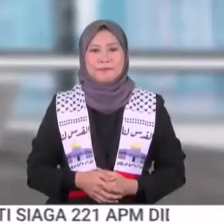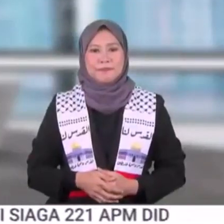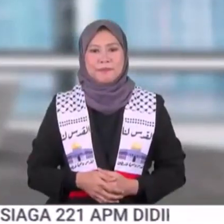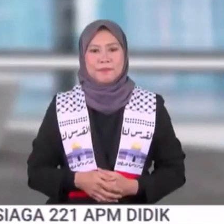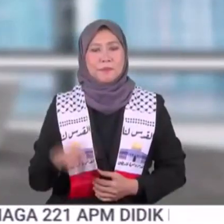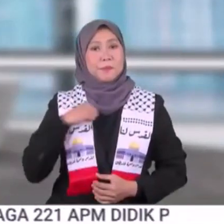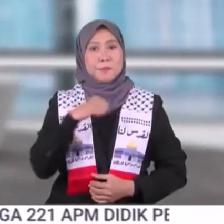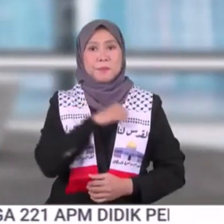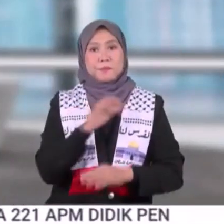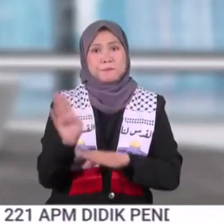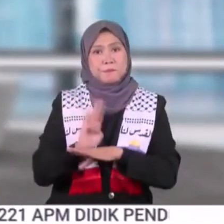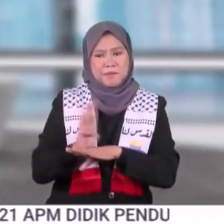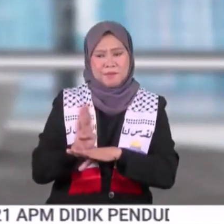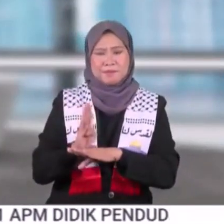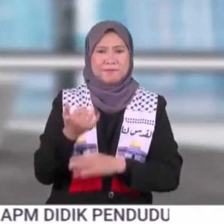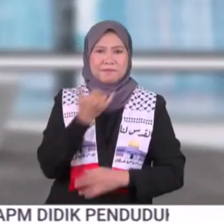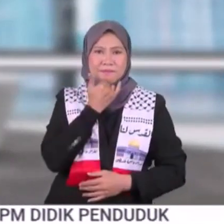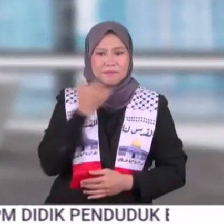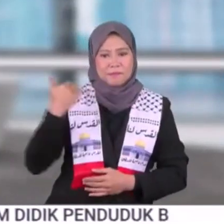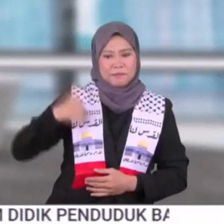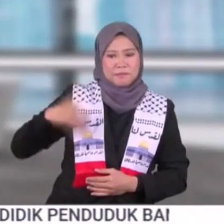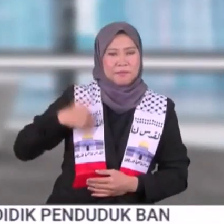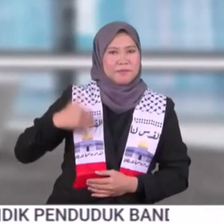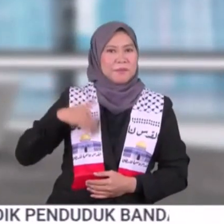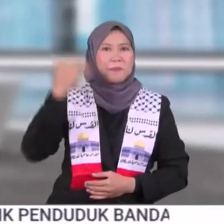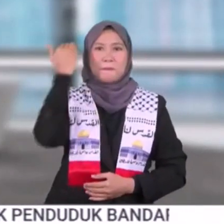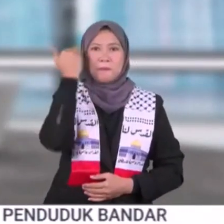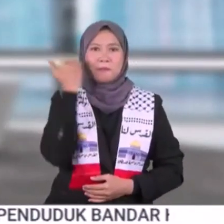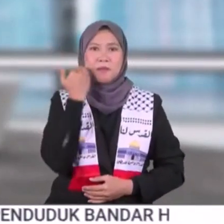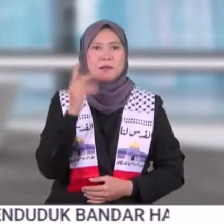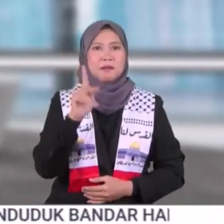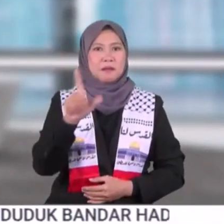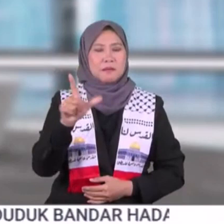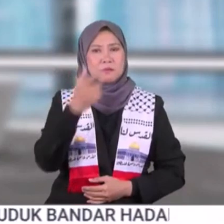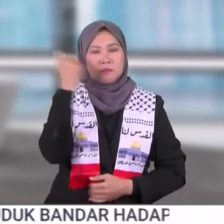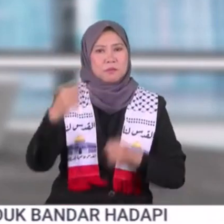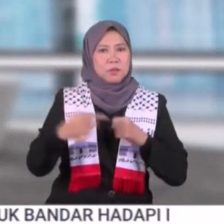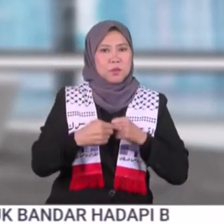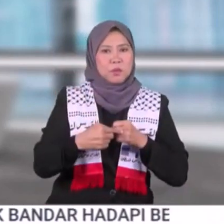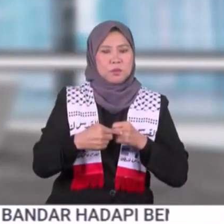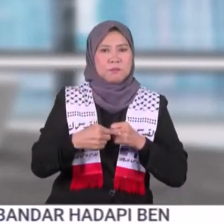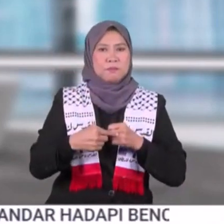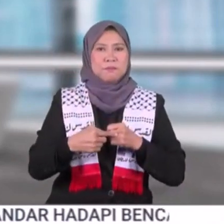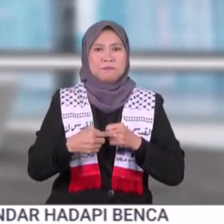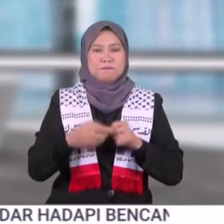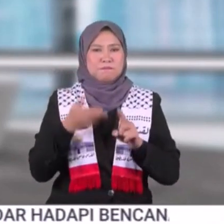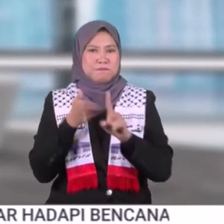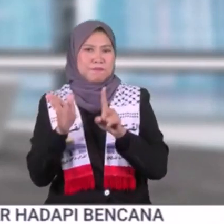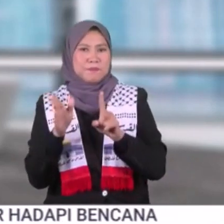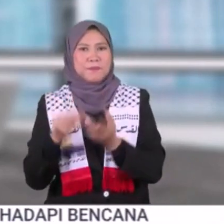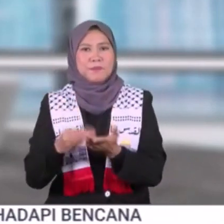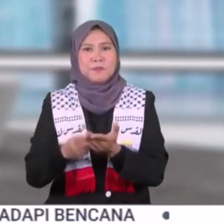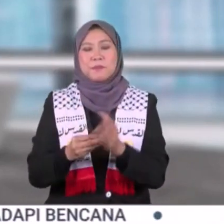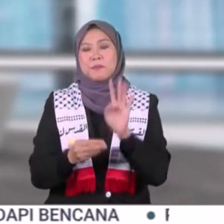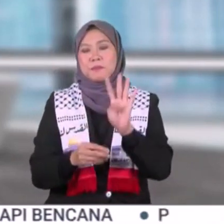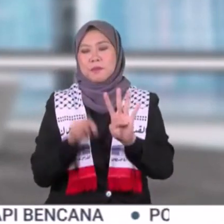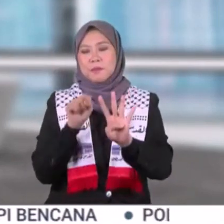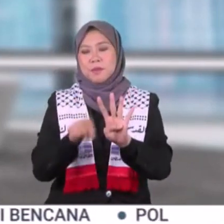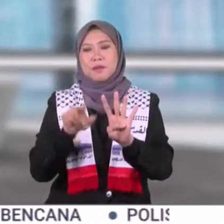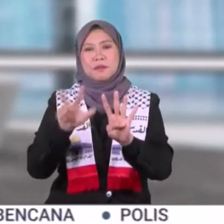seorang ahli perniagaan mengaku tidak bersalah di Mahkamah sesyen Kuala Lumpur atas tuduhan pecah amanah membabitkan nilai